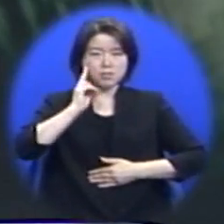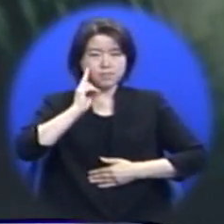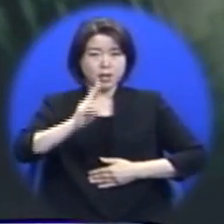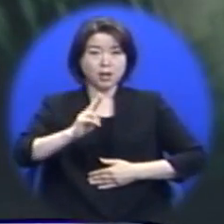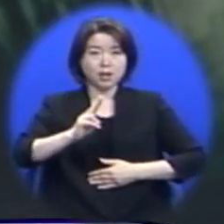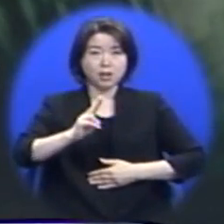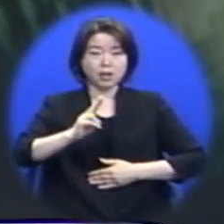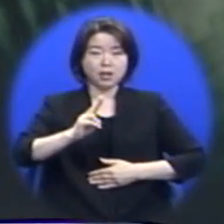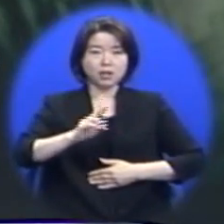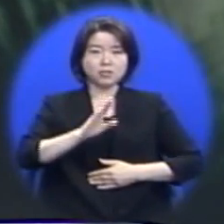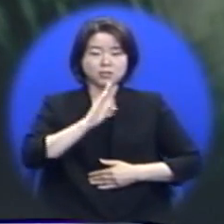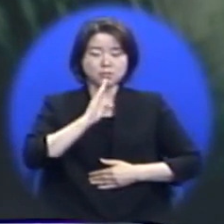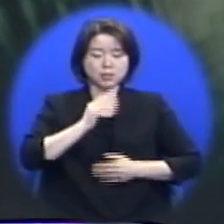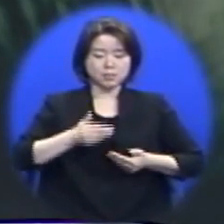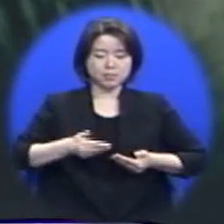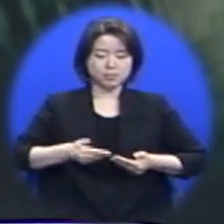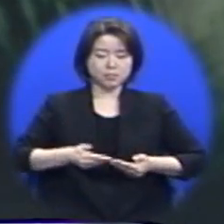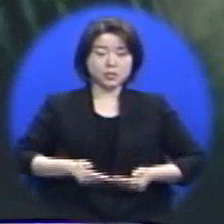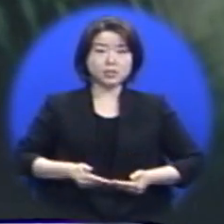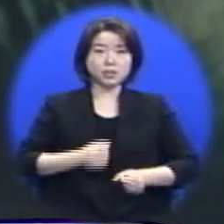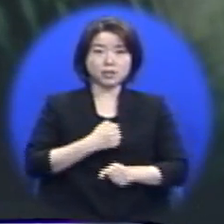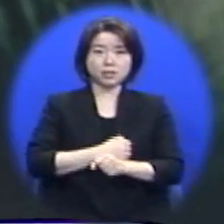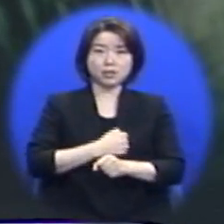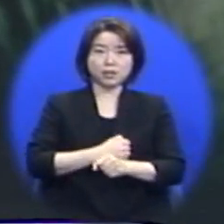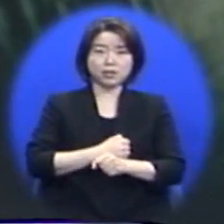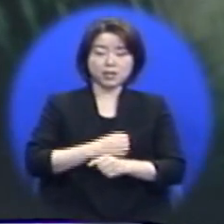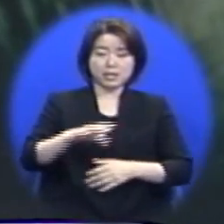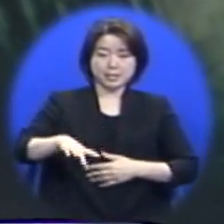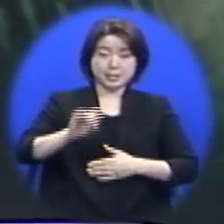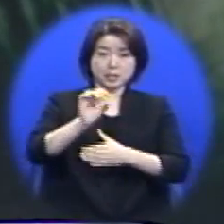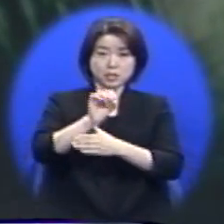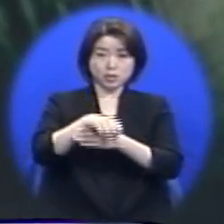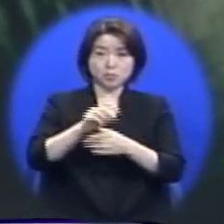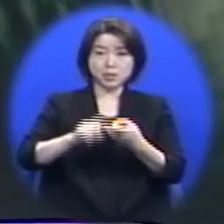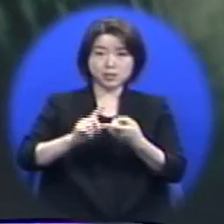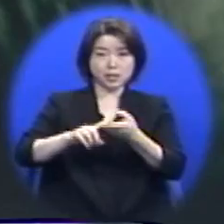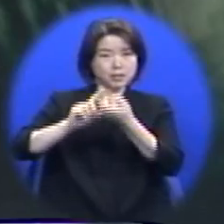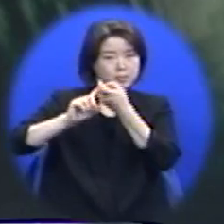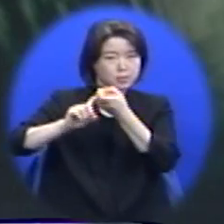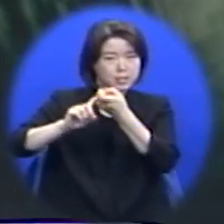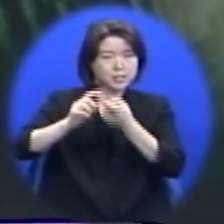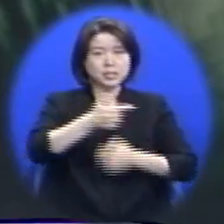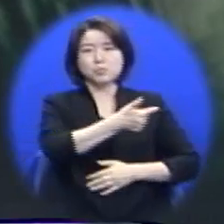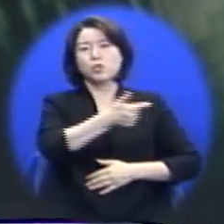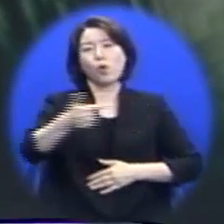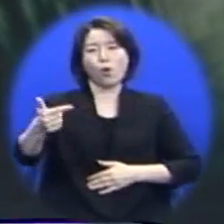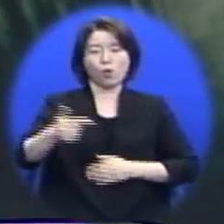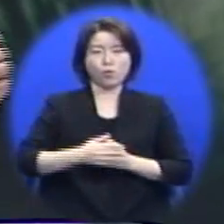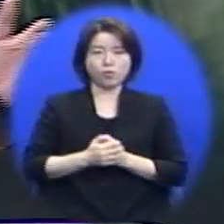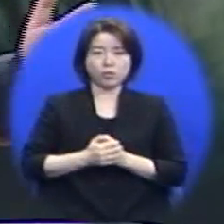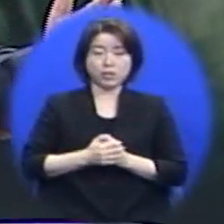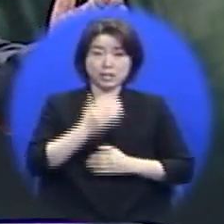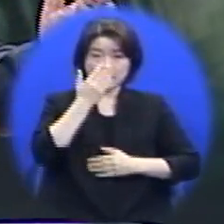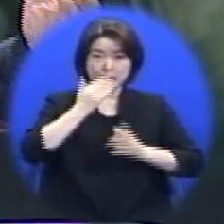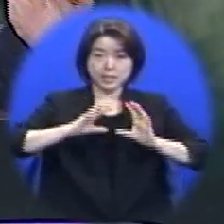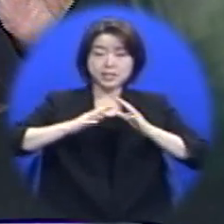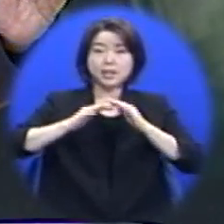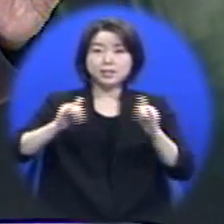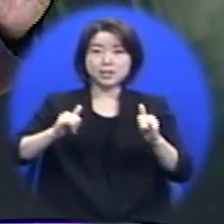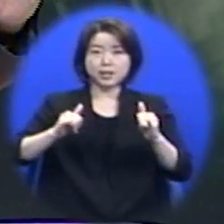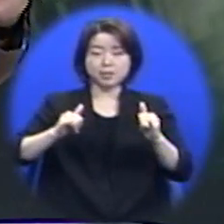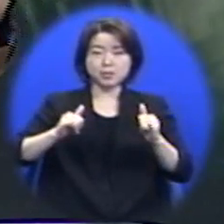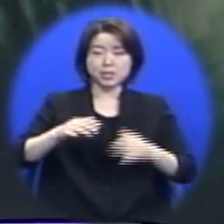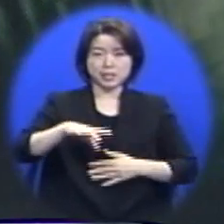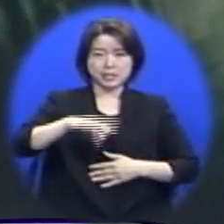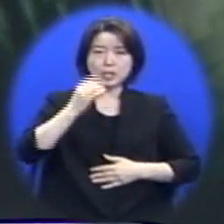또 굉장히 진지하게 첫 열매에 대한 관심이 크십니다. 이스라엘 백성이